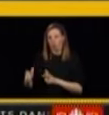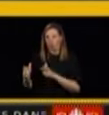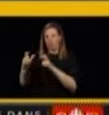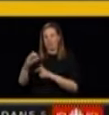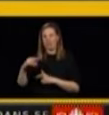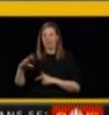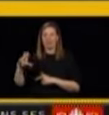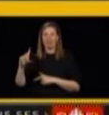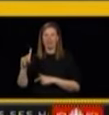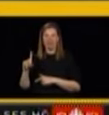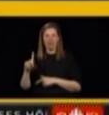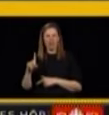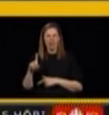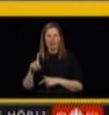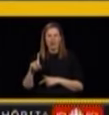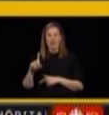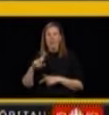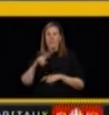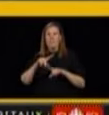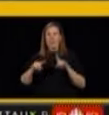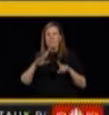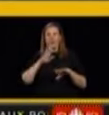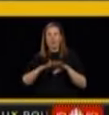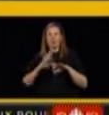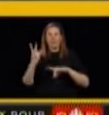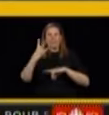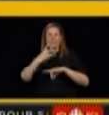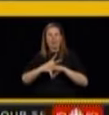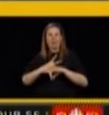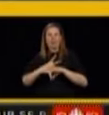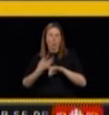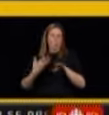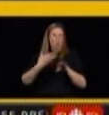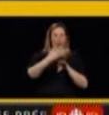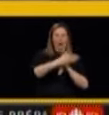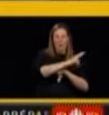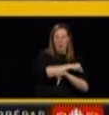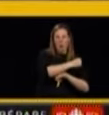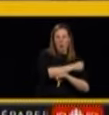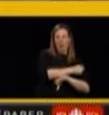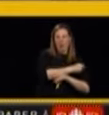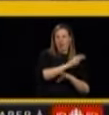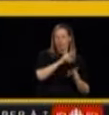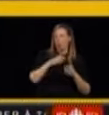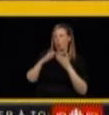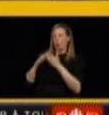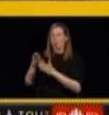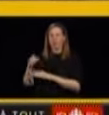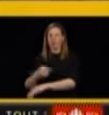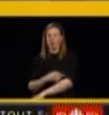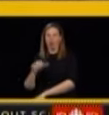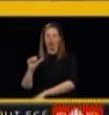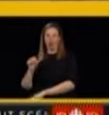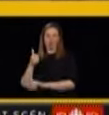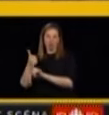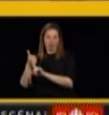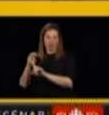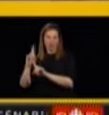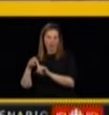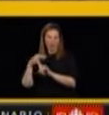de séjour, je vais me tourner vers Dr Arruda, vu que c'est un volet santé publique. Bien, écoutez, c'est clair